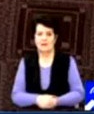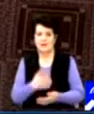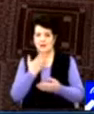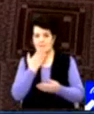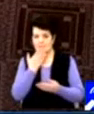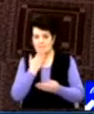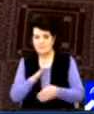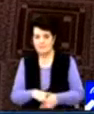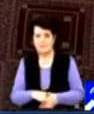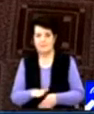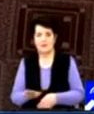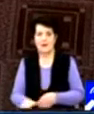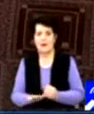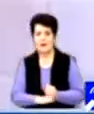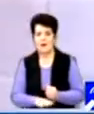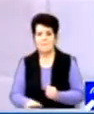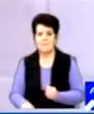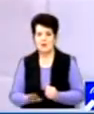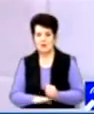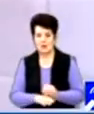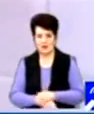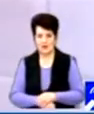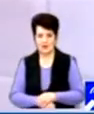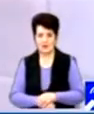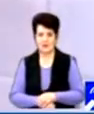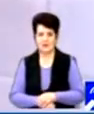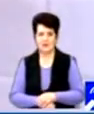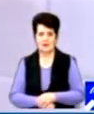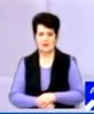sărutat picioarele așa aici. Bunelu,